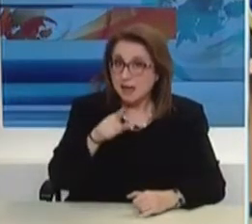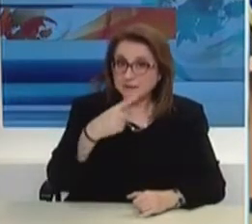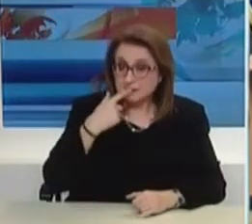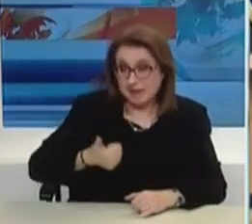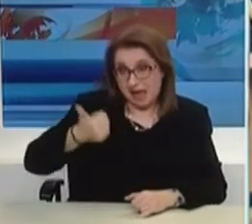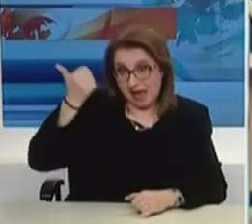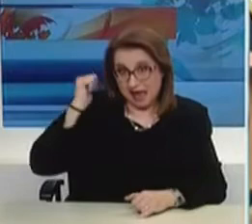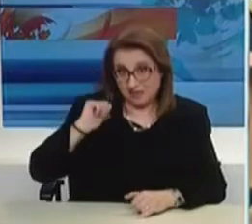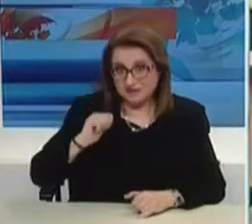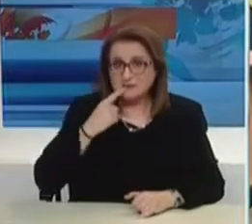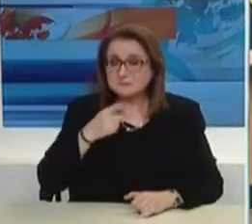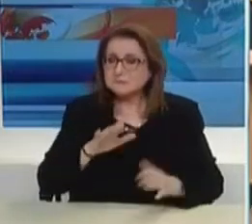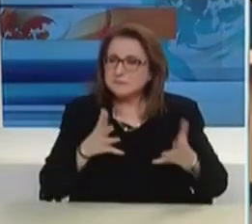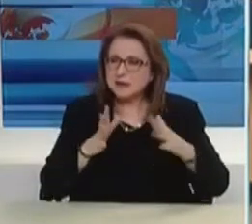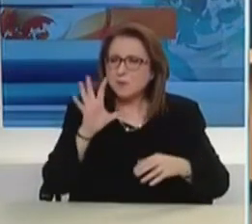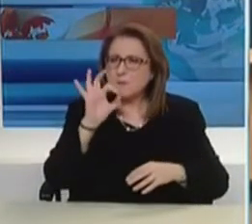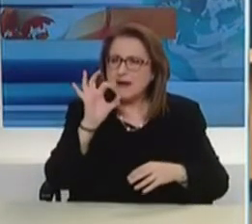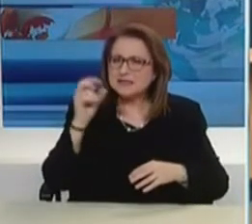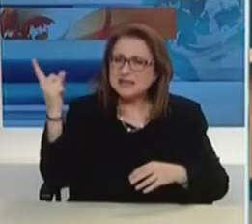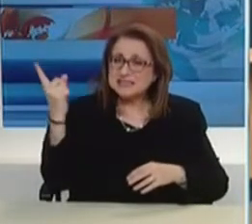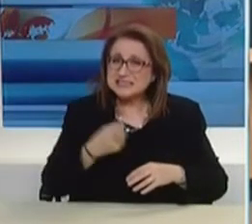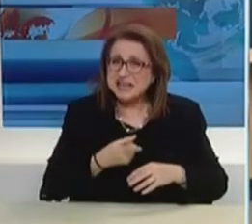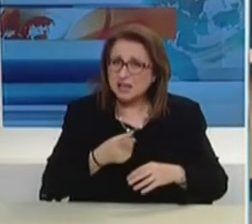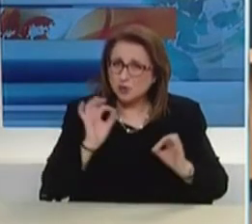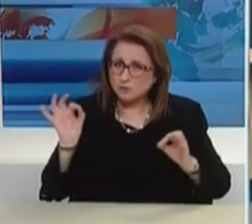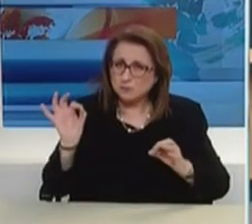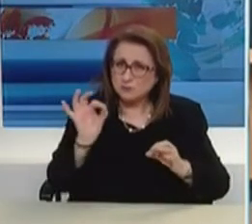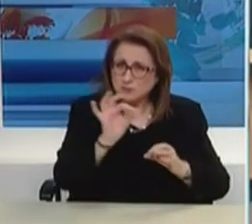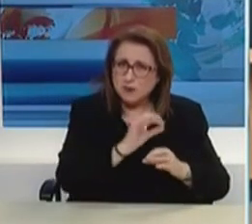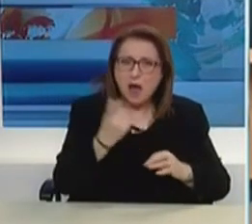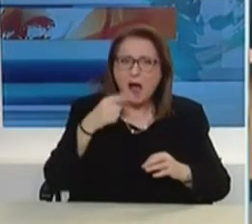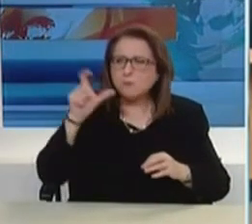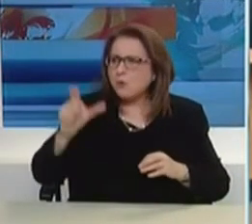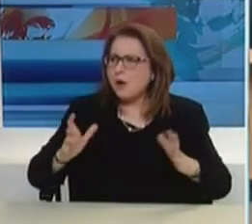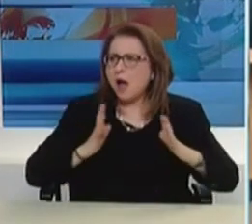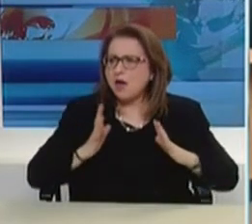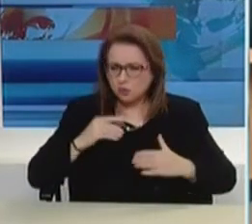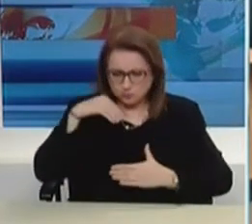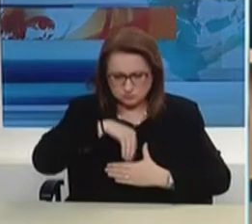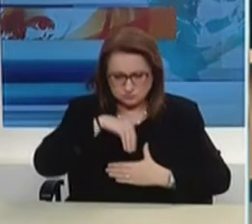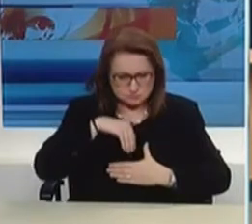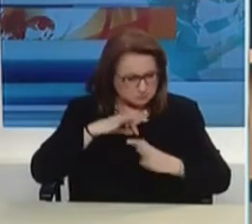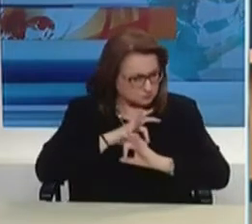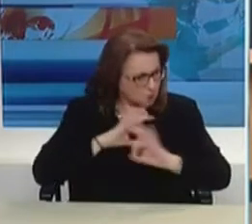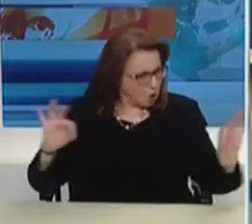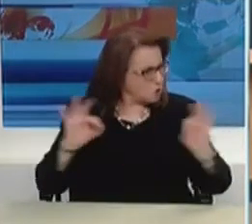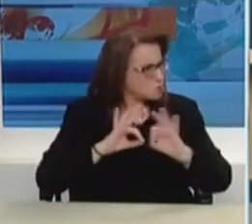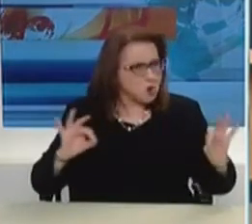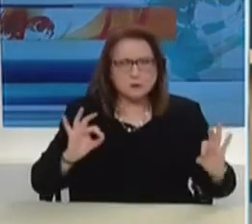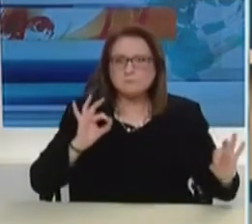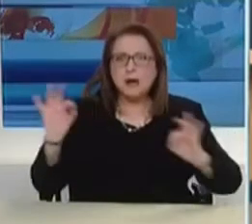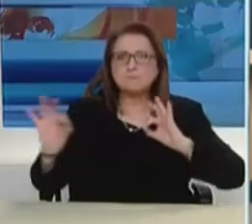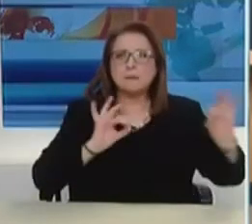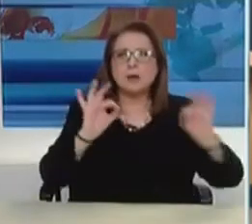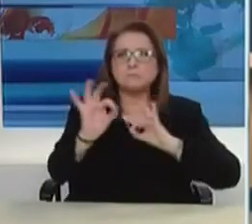μοντέλων υπολογίζεται πως το 50% των περιπτώσεων η μετάδοση του ιού έγινε από ασυμπτωματικούς. Μπορείτε να μας δώσετε περισσότερες πληροφορίες